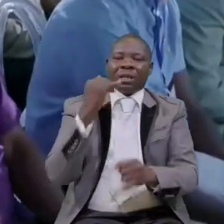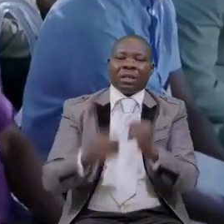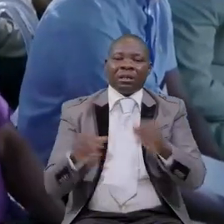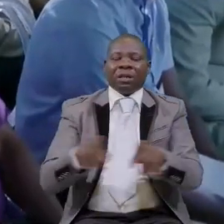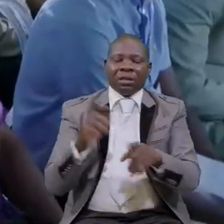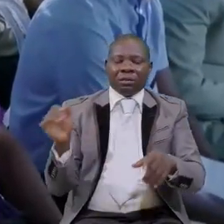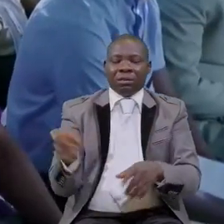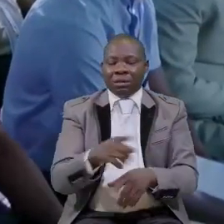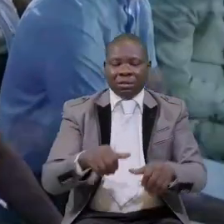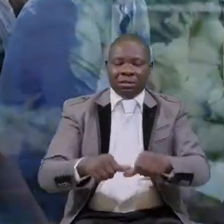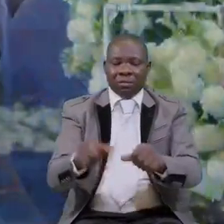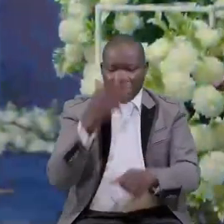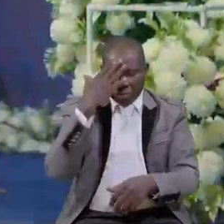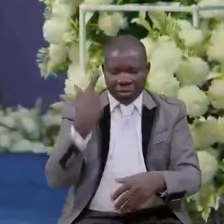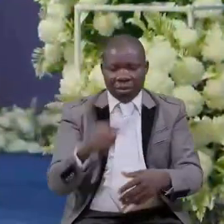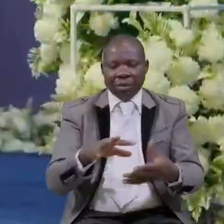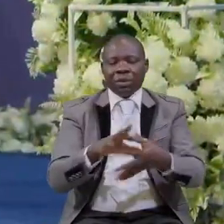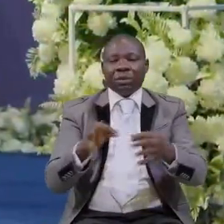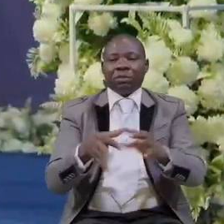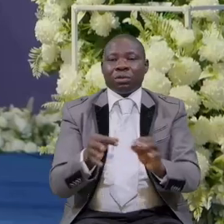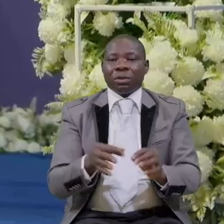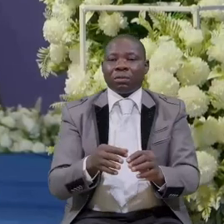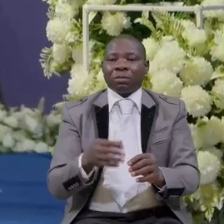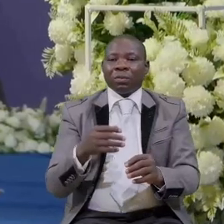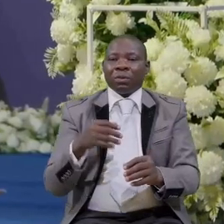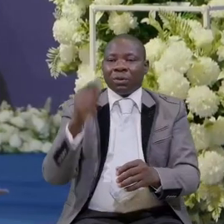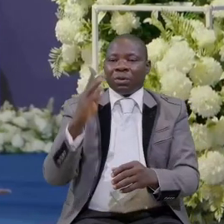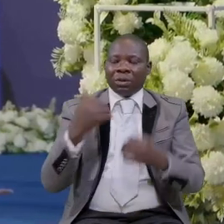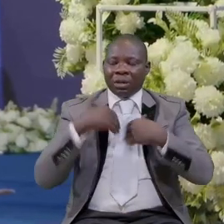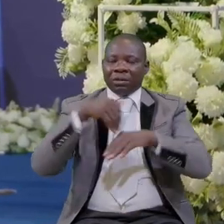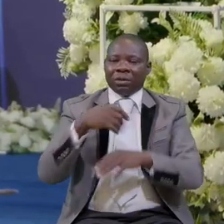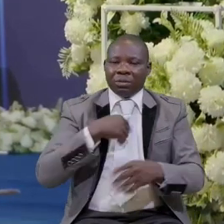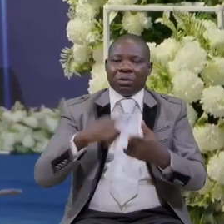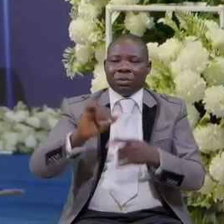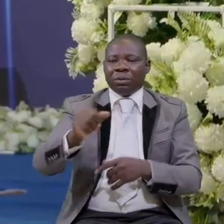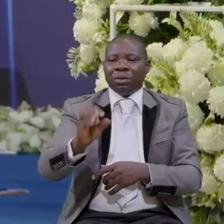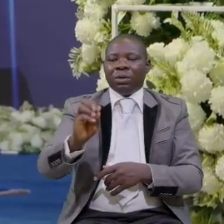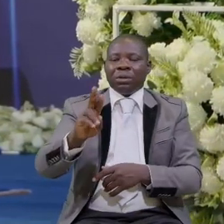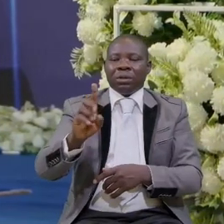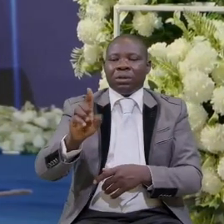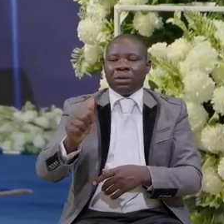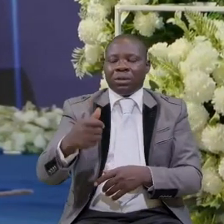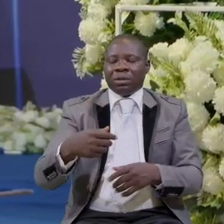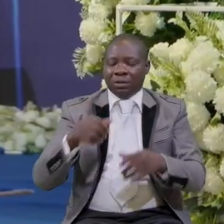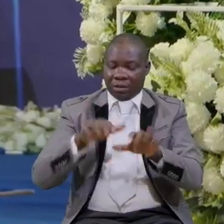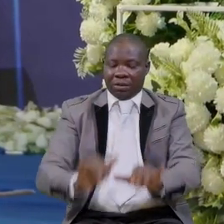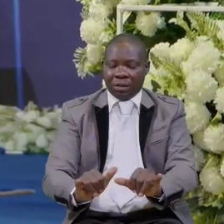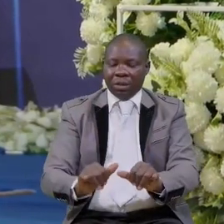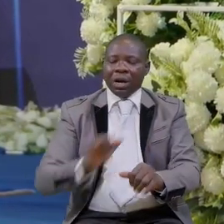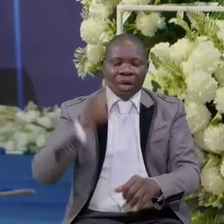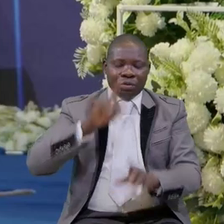Finalement, comme ils ont continué, vous connaissez l'histoire. Le Seigneur m'envoie aujourd'hui. Reste ici. Je vais avec